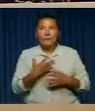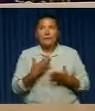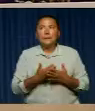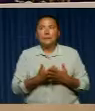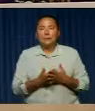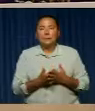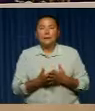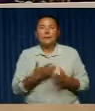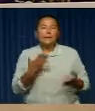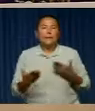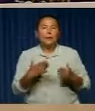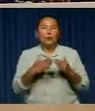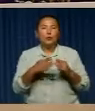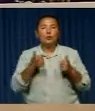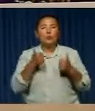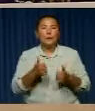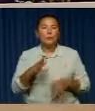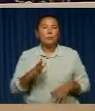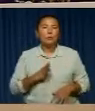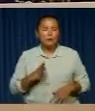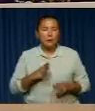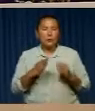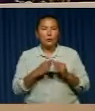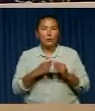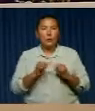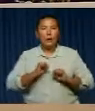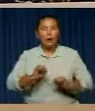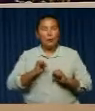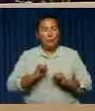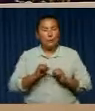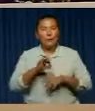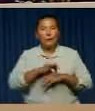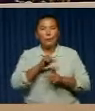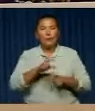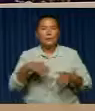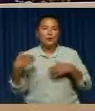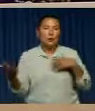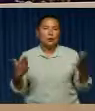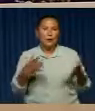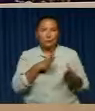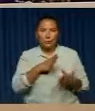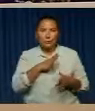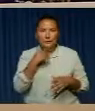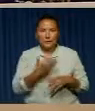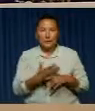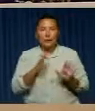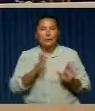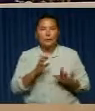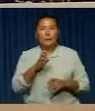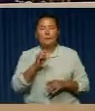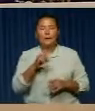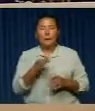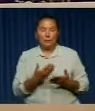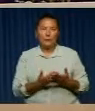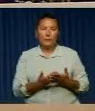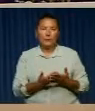Себебі, егер үйдің жағдайы жақсы болса, үйде жаңағыдай қауіпті топтағы науқастар жан-жағында болмаса, үй жағдайында тек қана бақылауды талап